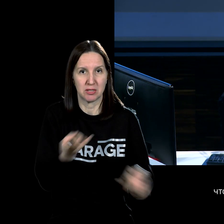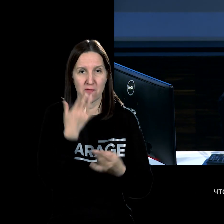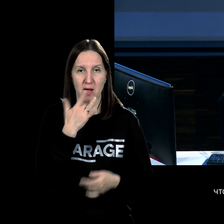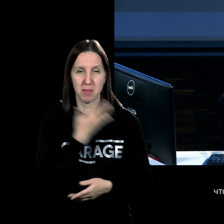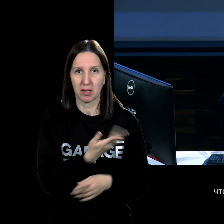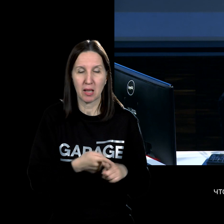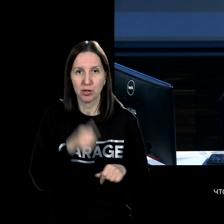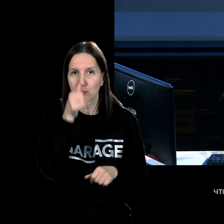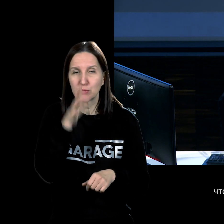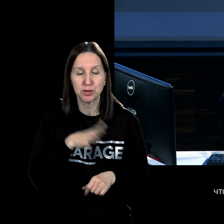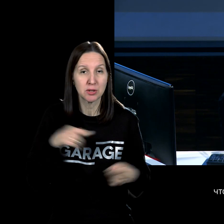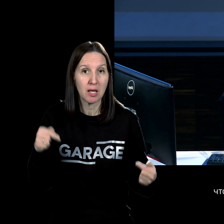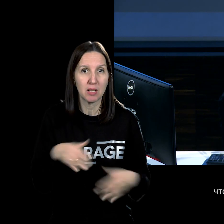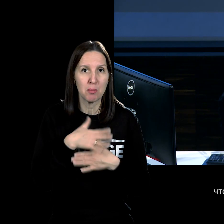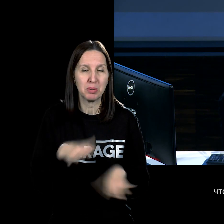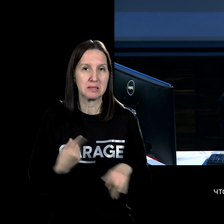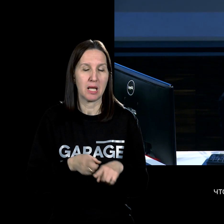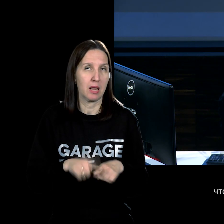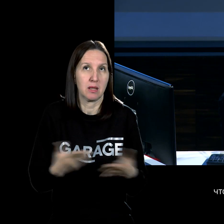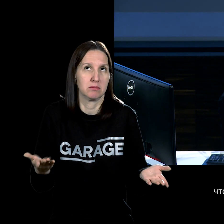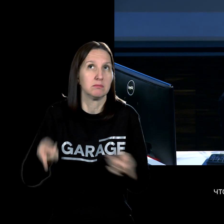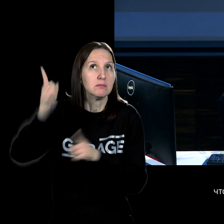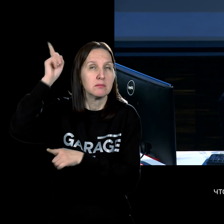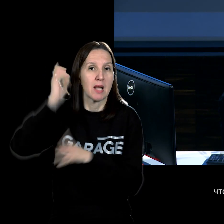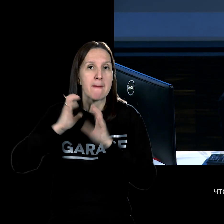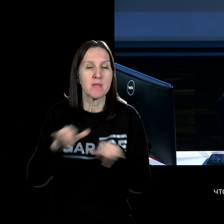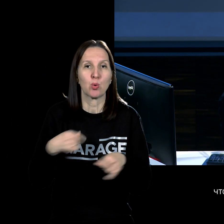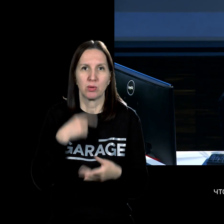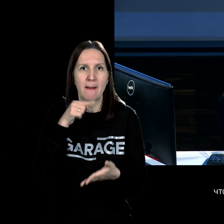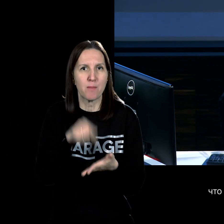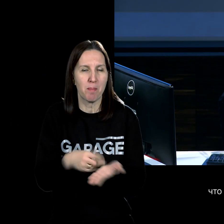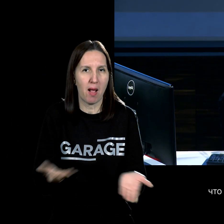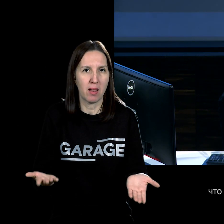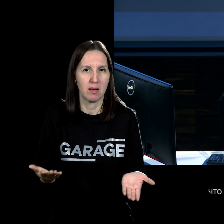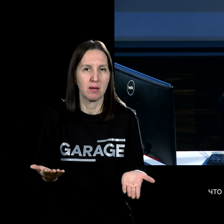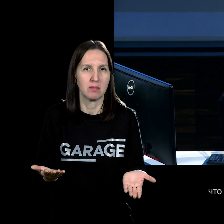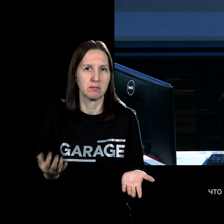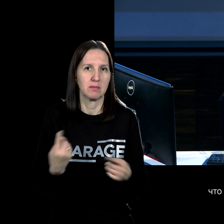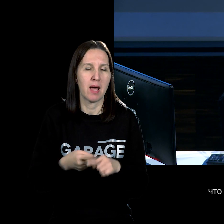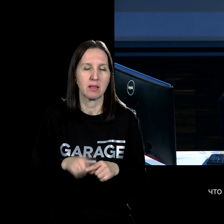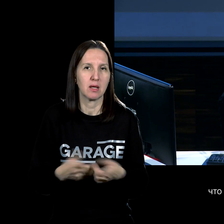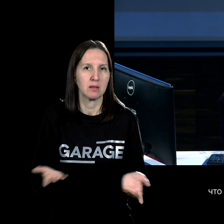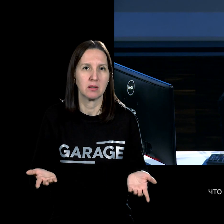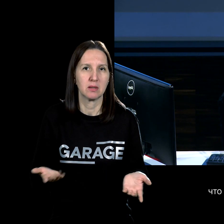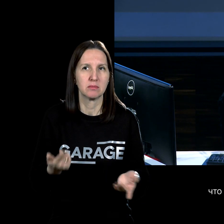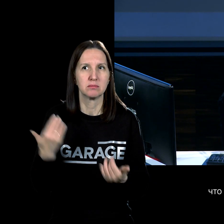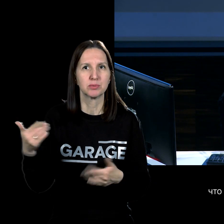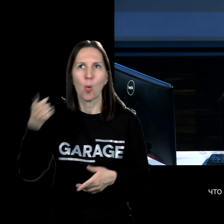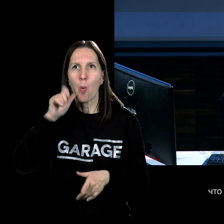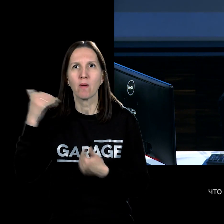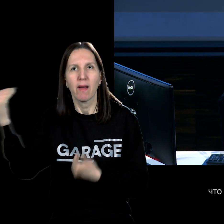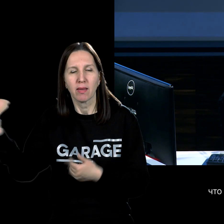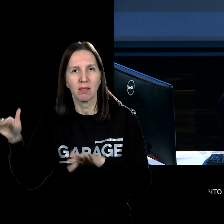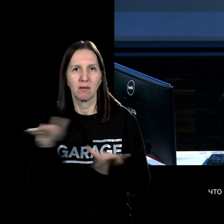да, что это не может быть, что это какой-то дистопический мир, в который я попал, или что это, не знаю, там Украина,